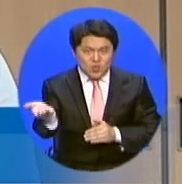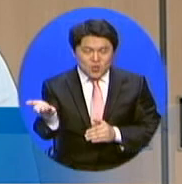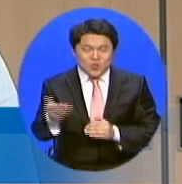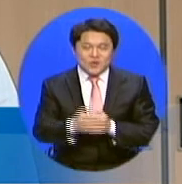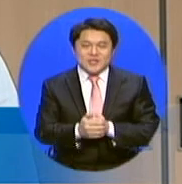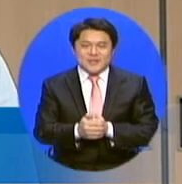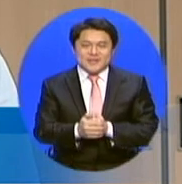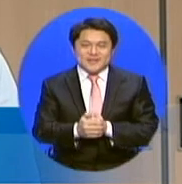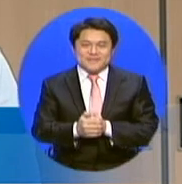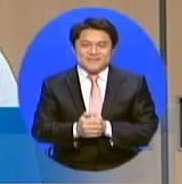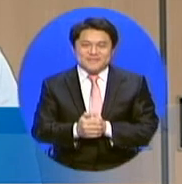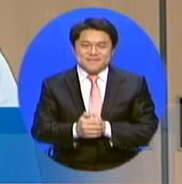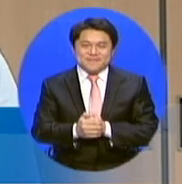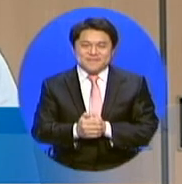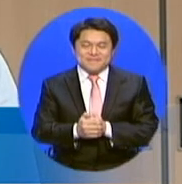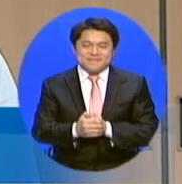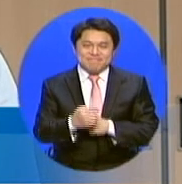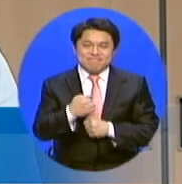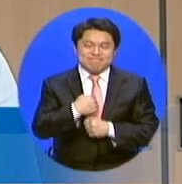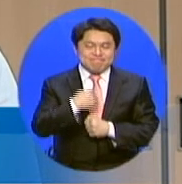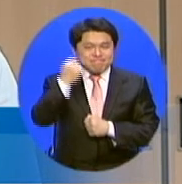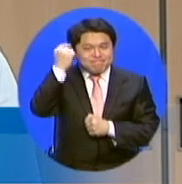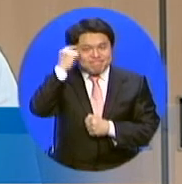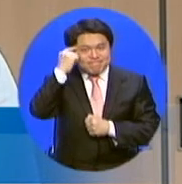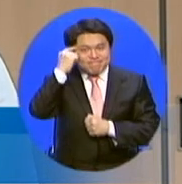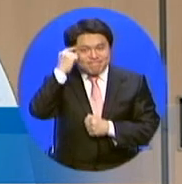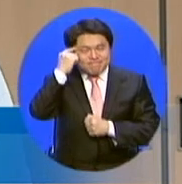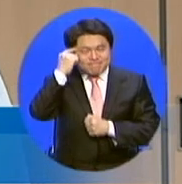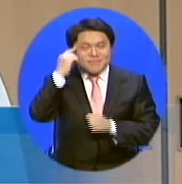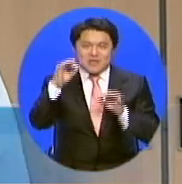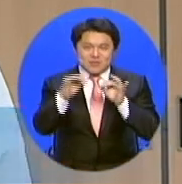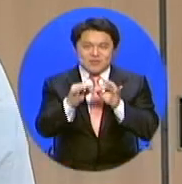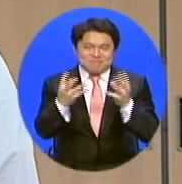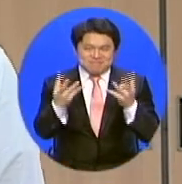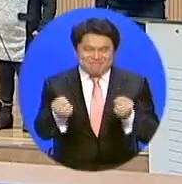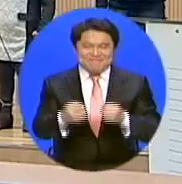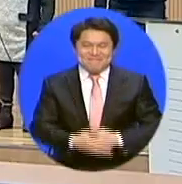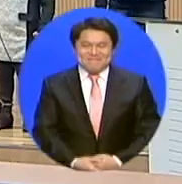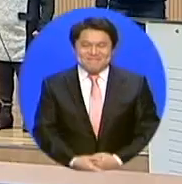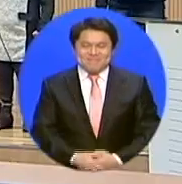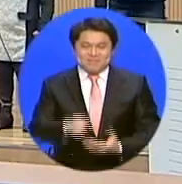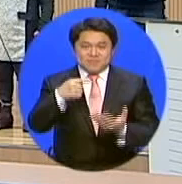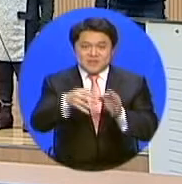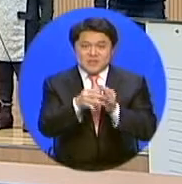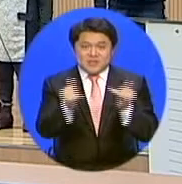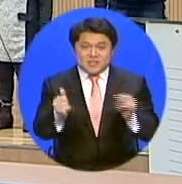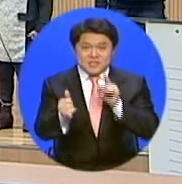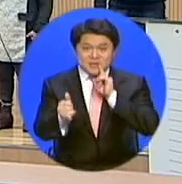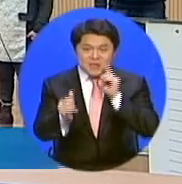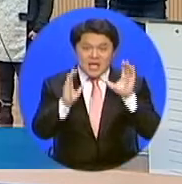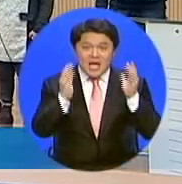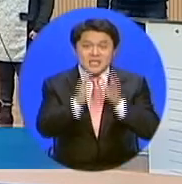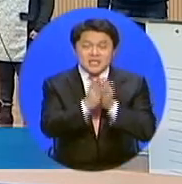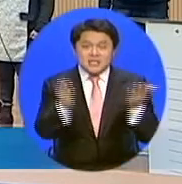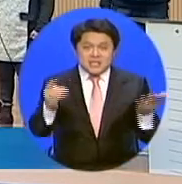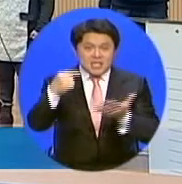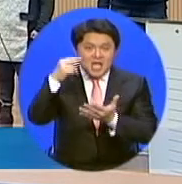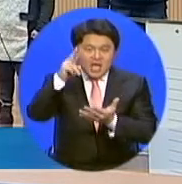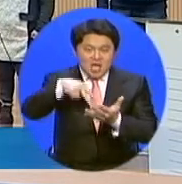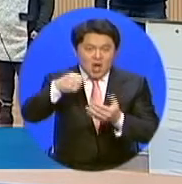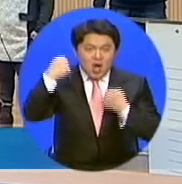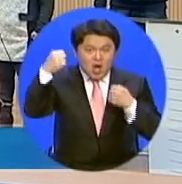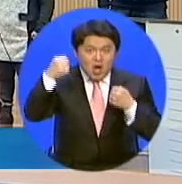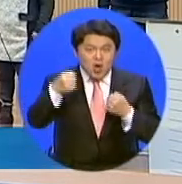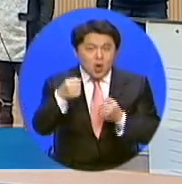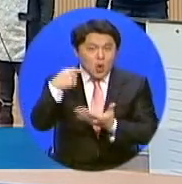되어갖고 좀 많이 좀 이것에 공감했습니다. 교육 관계자는 동화구현 교육이 표현력과